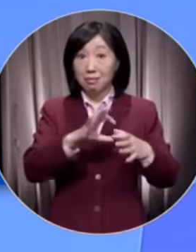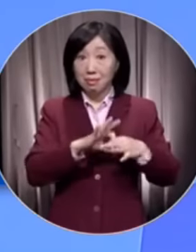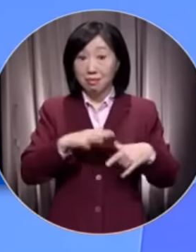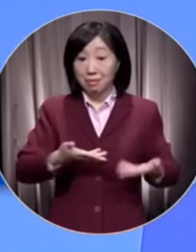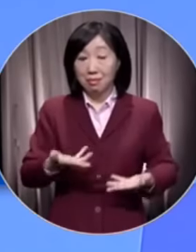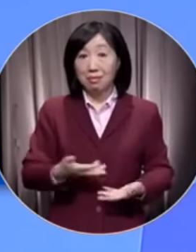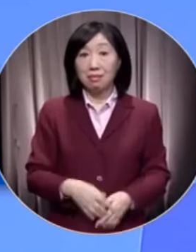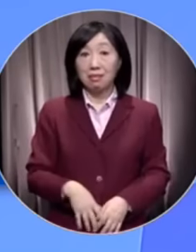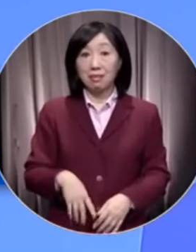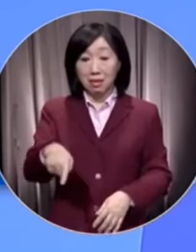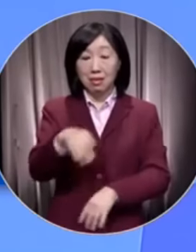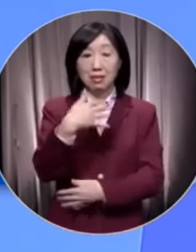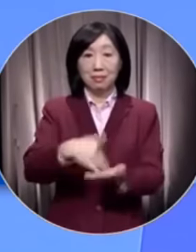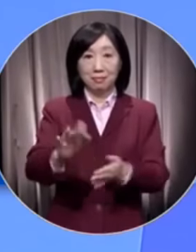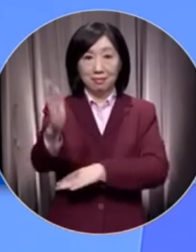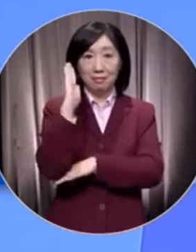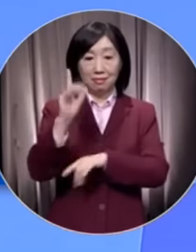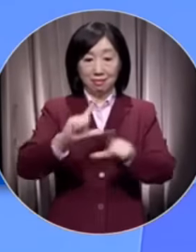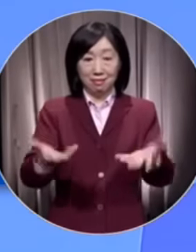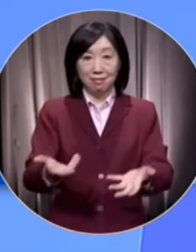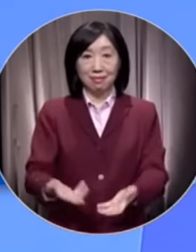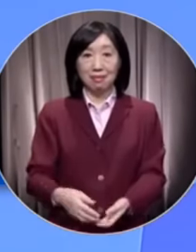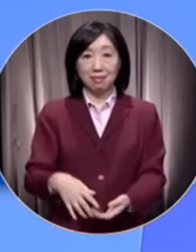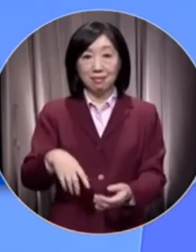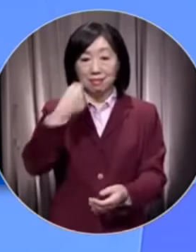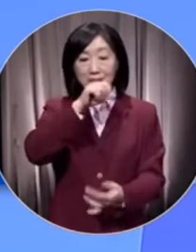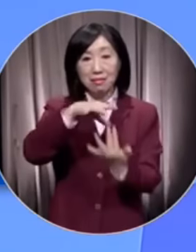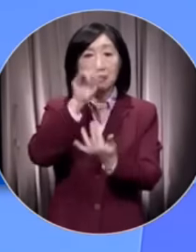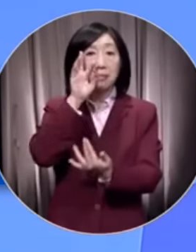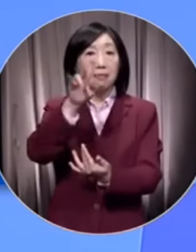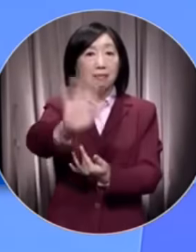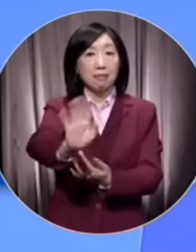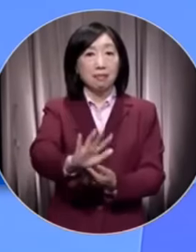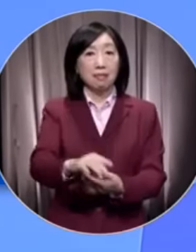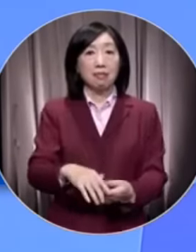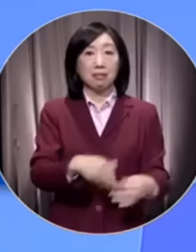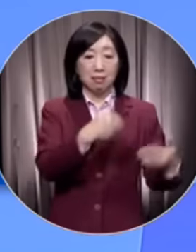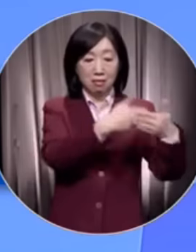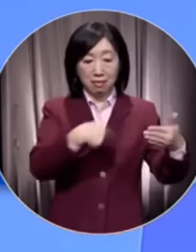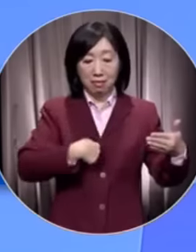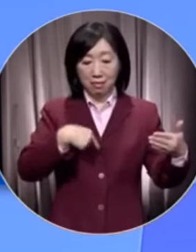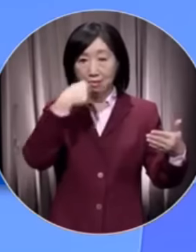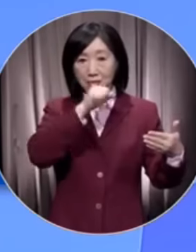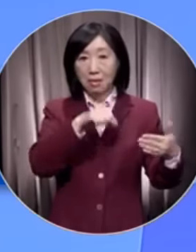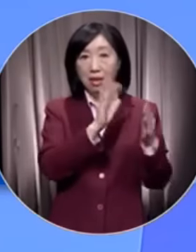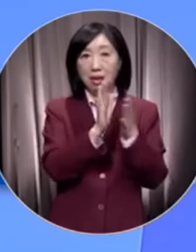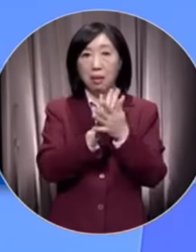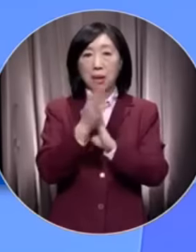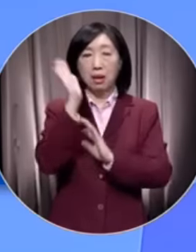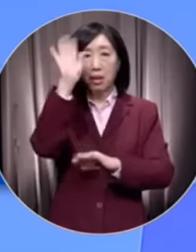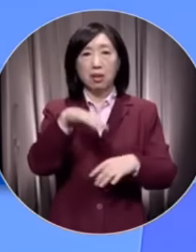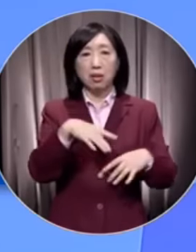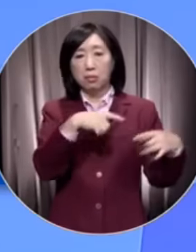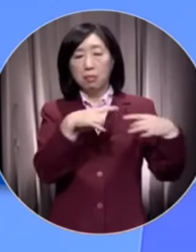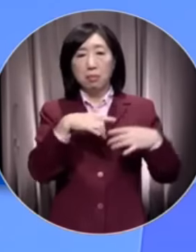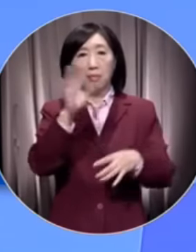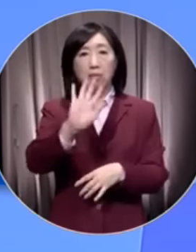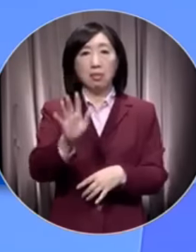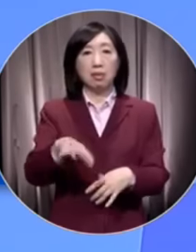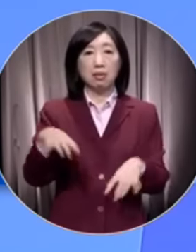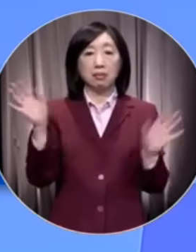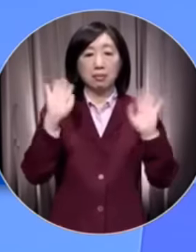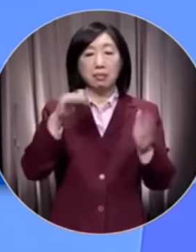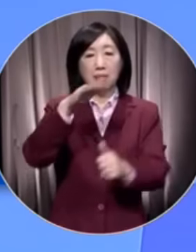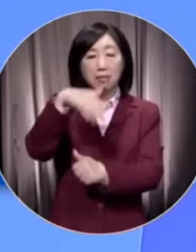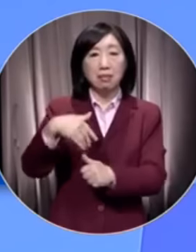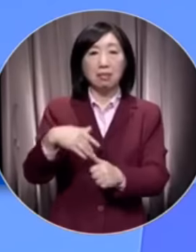情。台湾不能选错人，否则我们会两岸不安、外交烽火、孩子征兵、经济